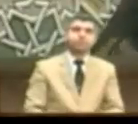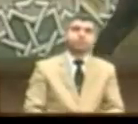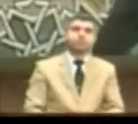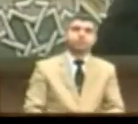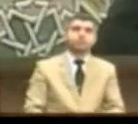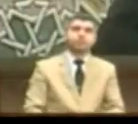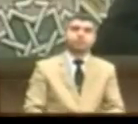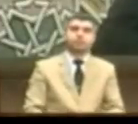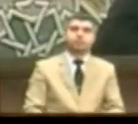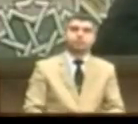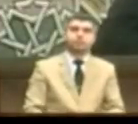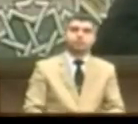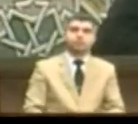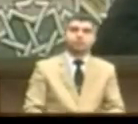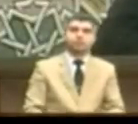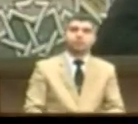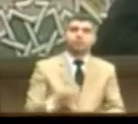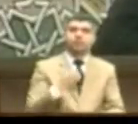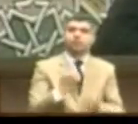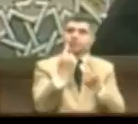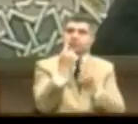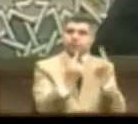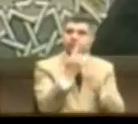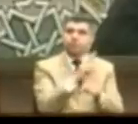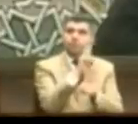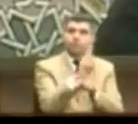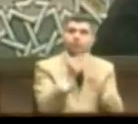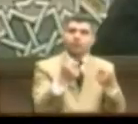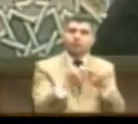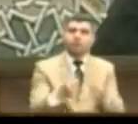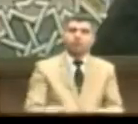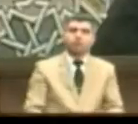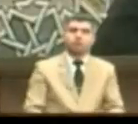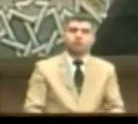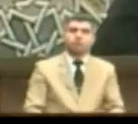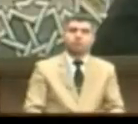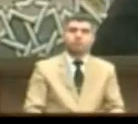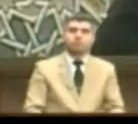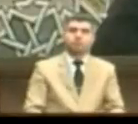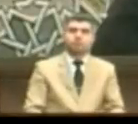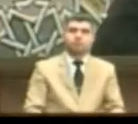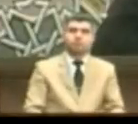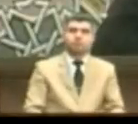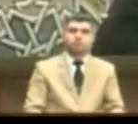الوقت. هل هناك تعقيبات إضافية في هذا السؤال؟ إذن لا أحد.